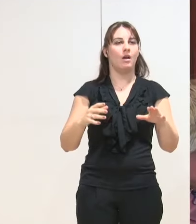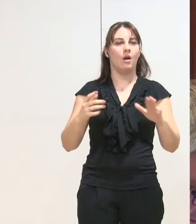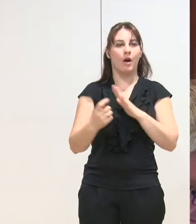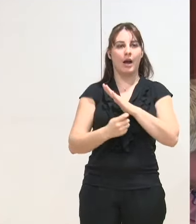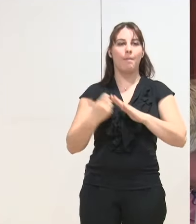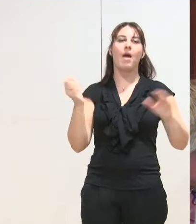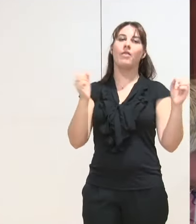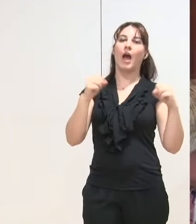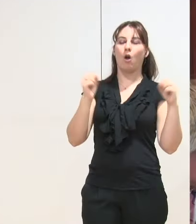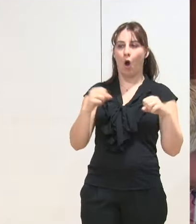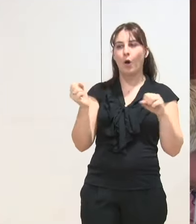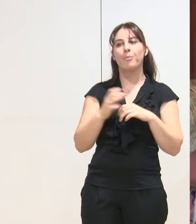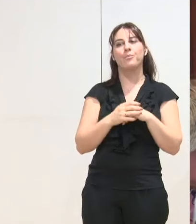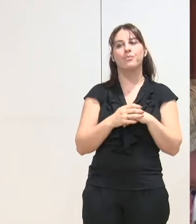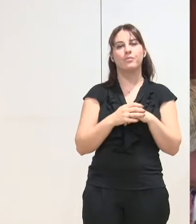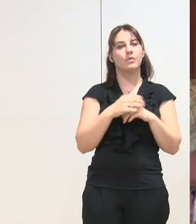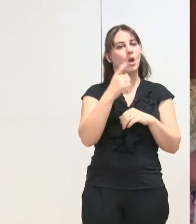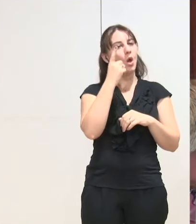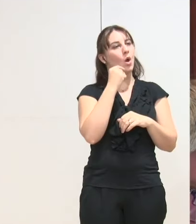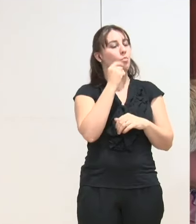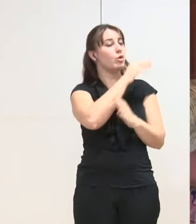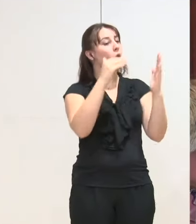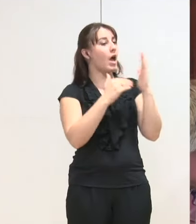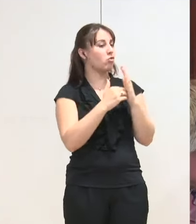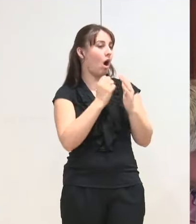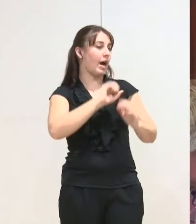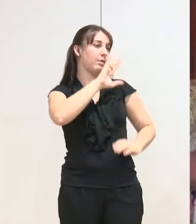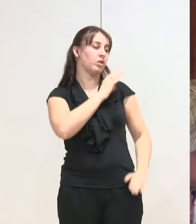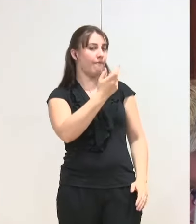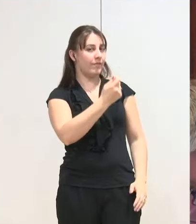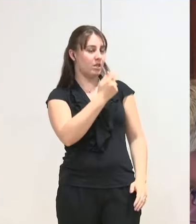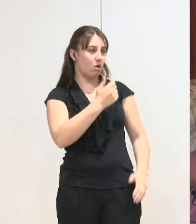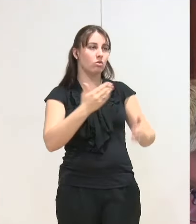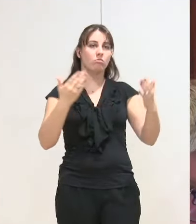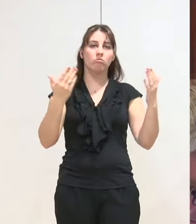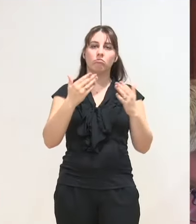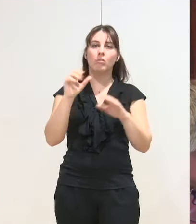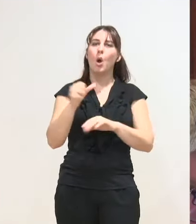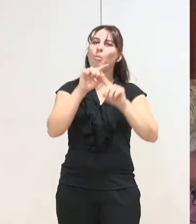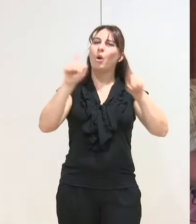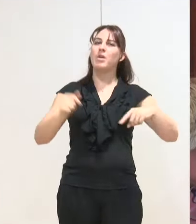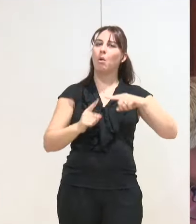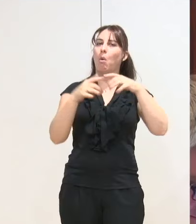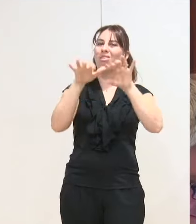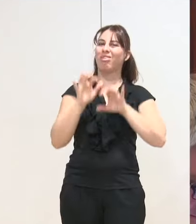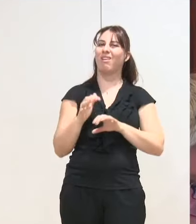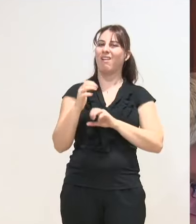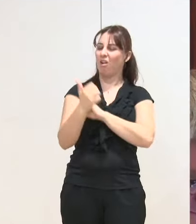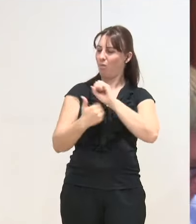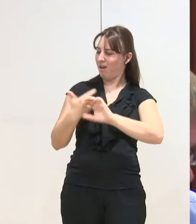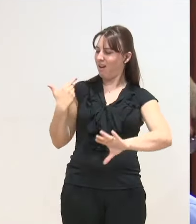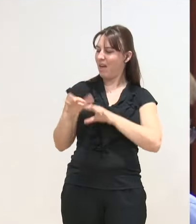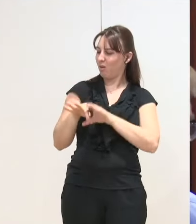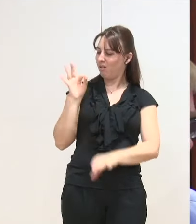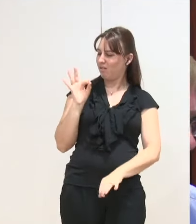nombreux à le dire y compris vous monsieur l'adjoint en charge des finances l'examen du premier compte administratif de votre mandature est marqué